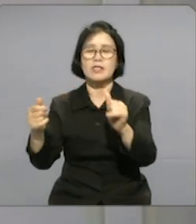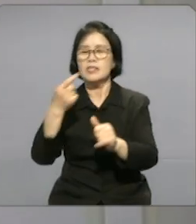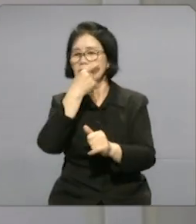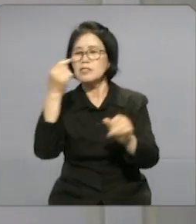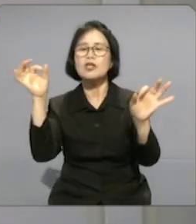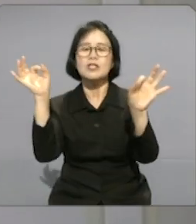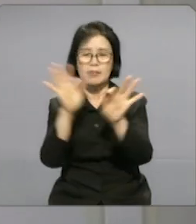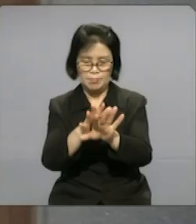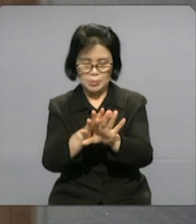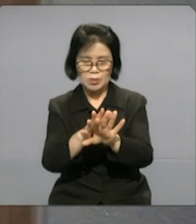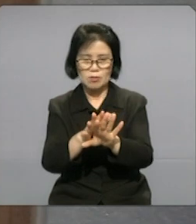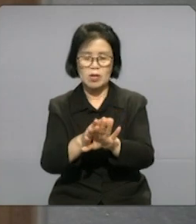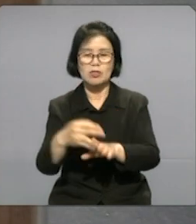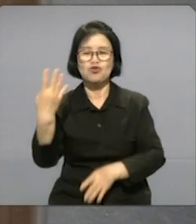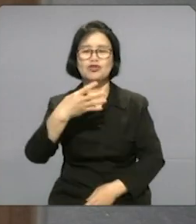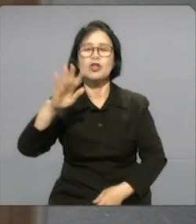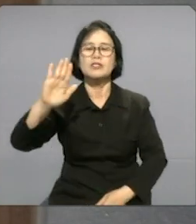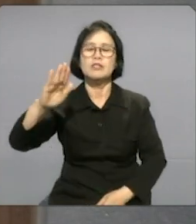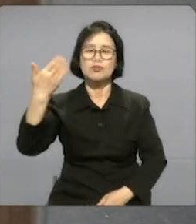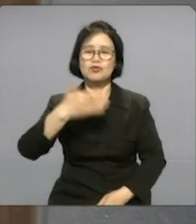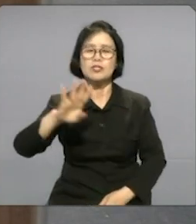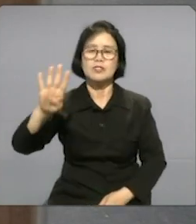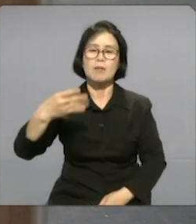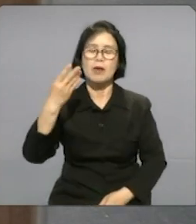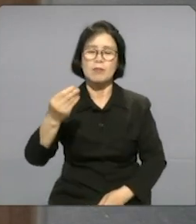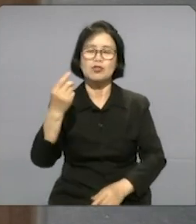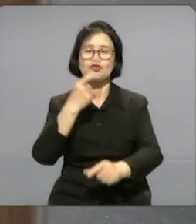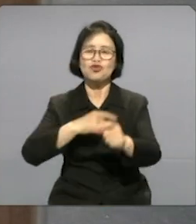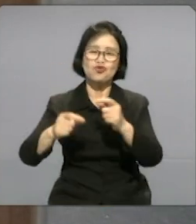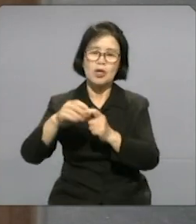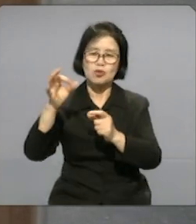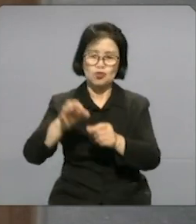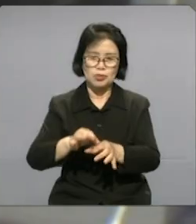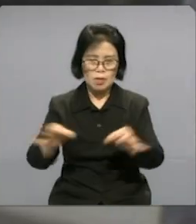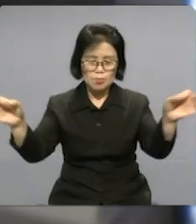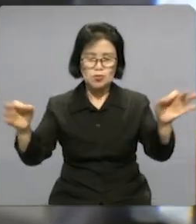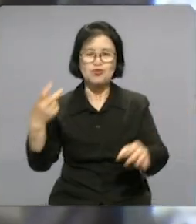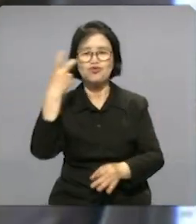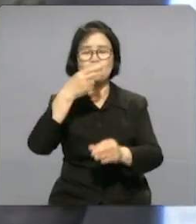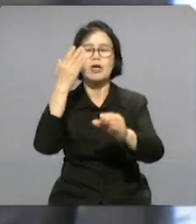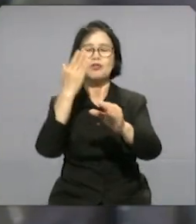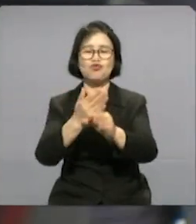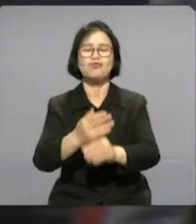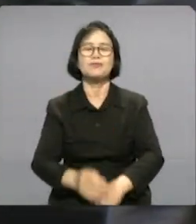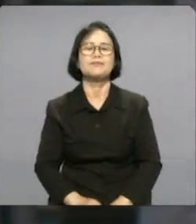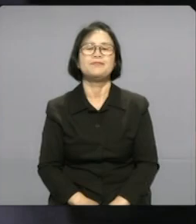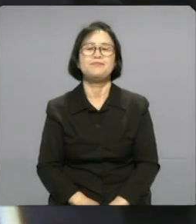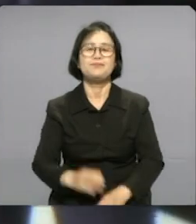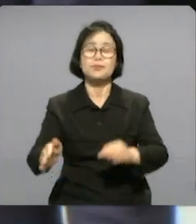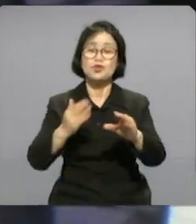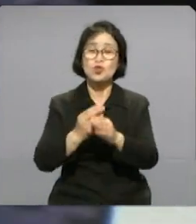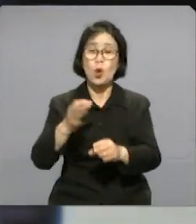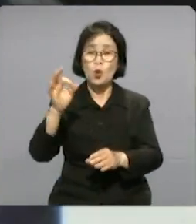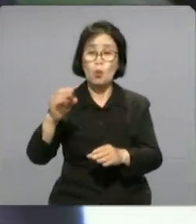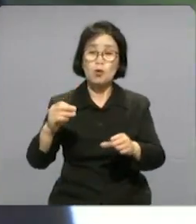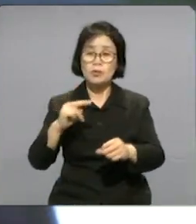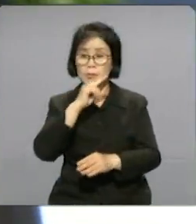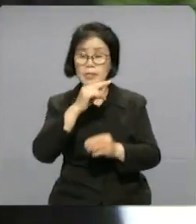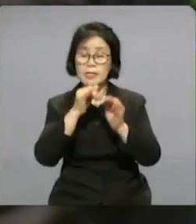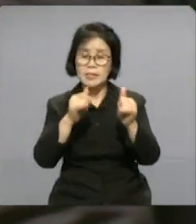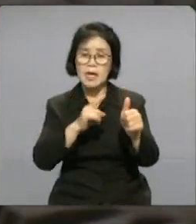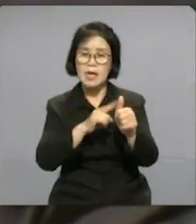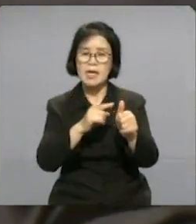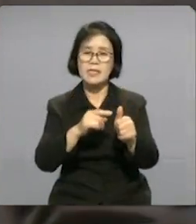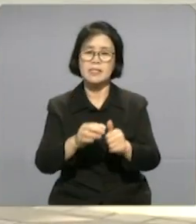증거인멸과 9,400만 원 외 추가 자금 살포도 수사 중입니다. 이런 가운데 돈봉투 의혹 피의자인 이